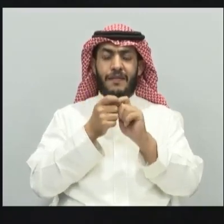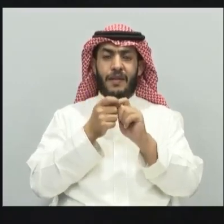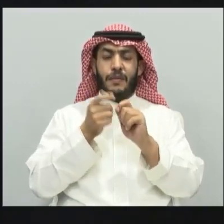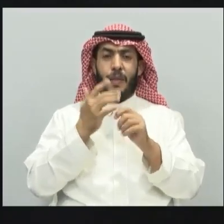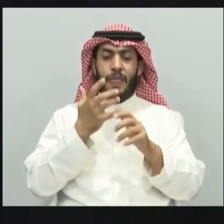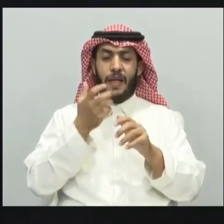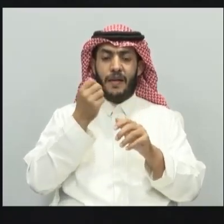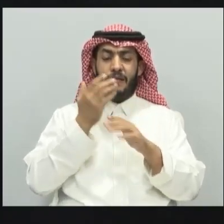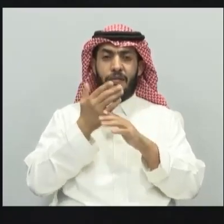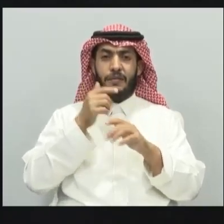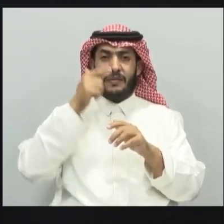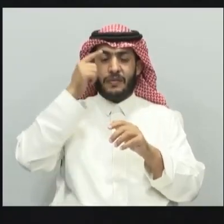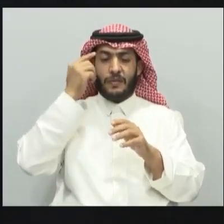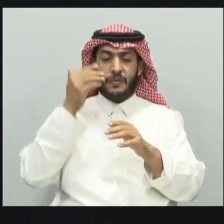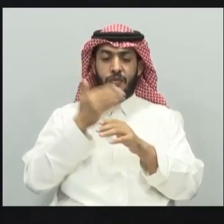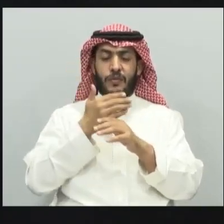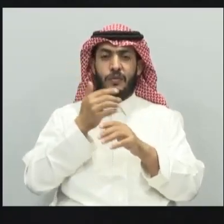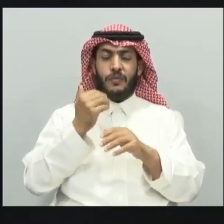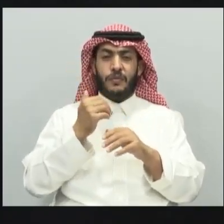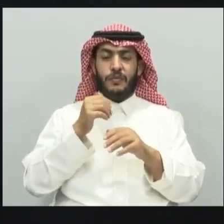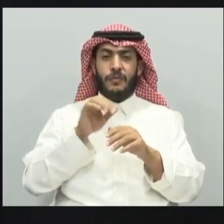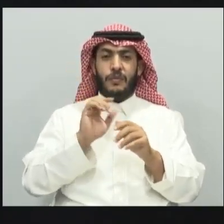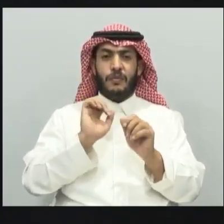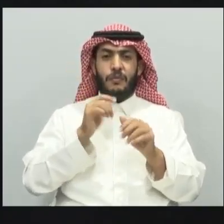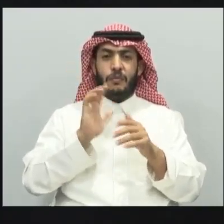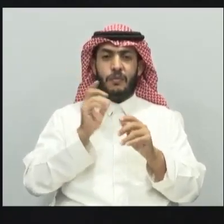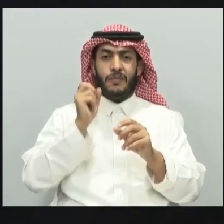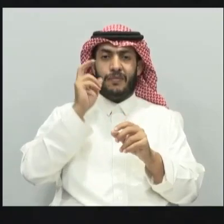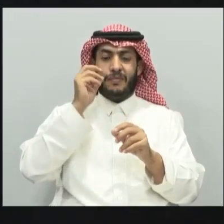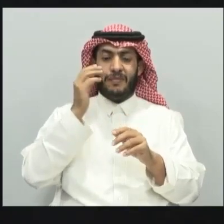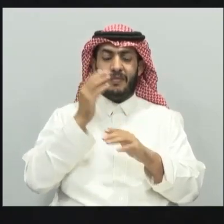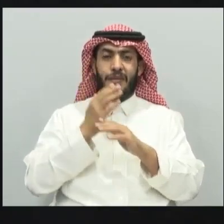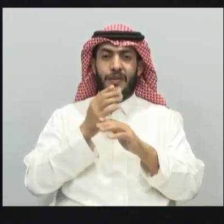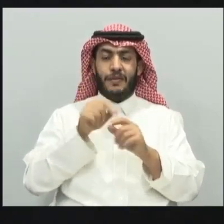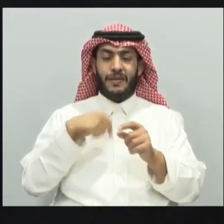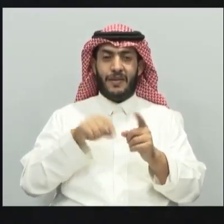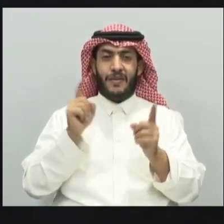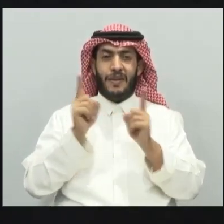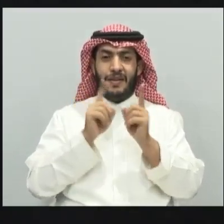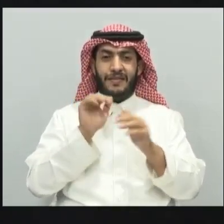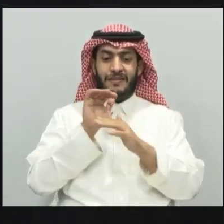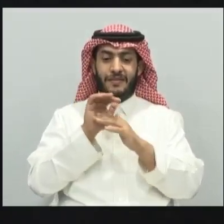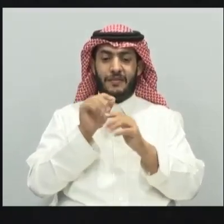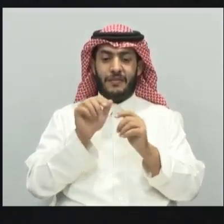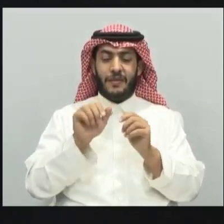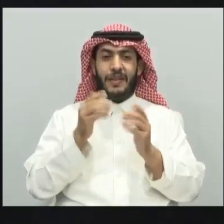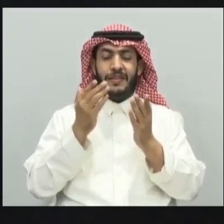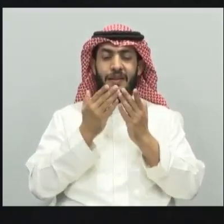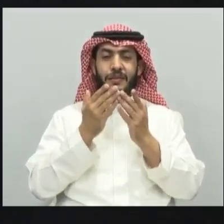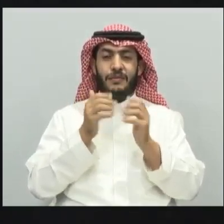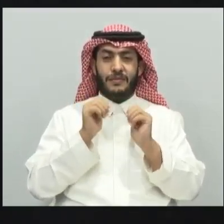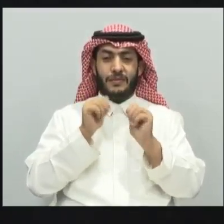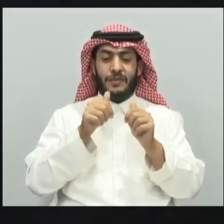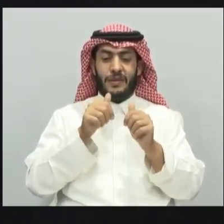وحفظا من ان يدخل اليها ما ليس منها لذلك سنناقش في هذا الدرس